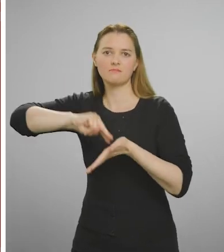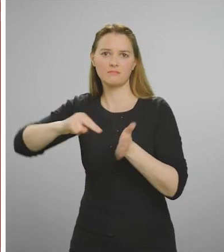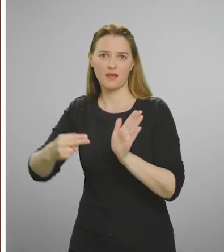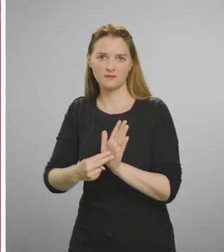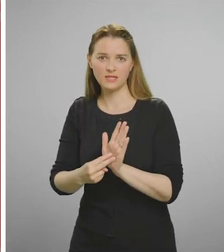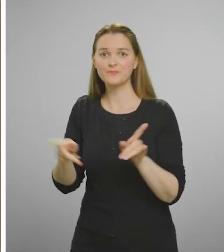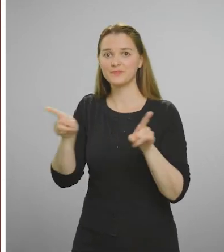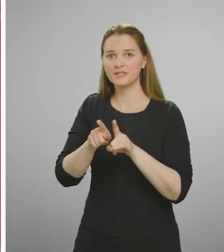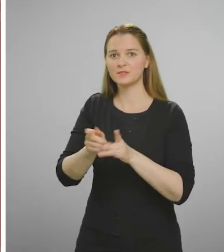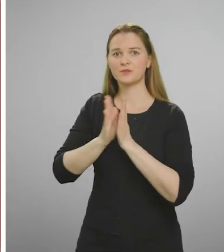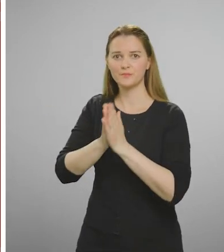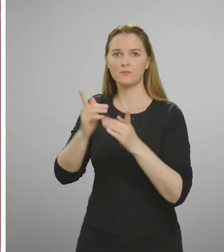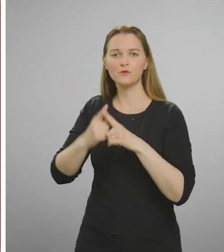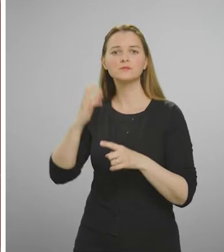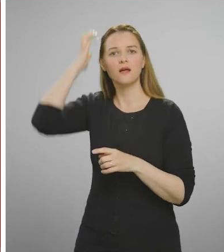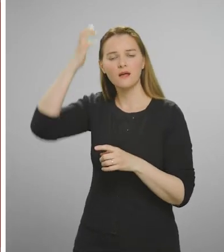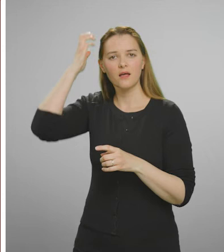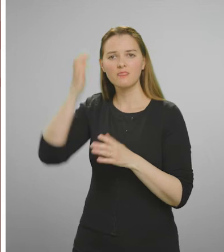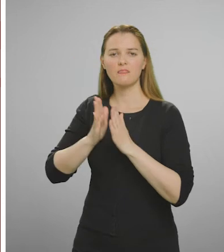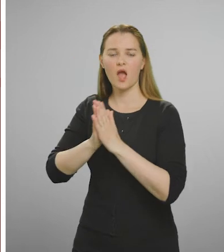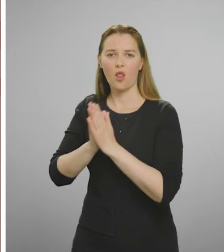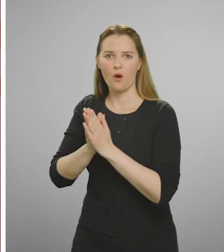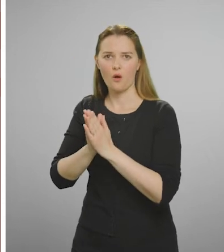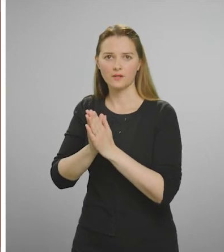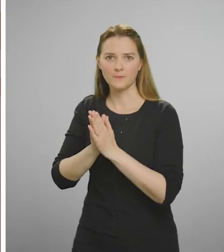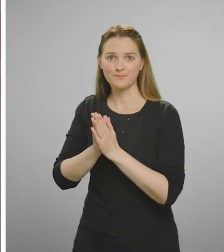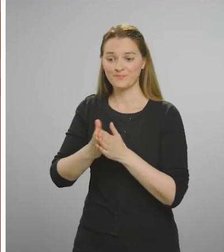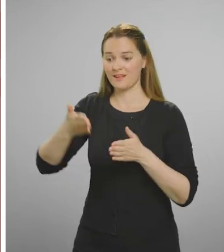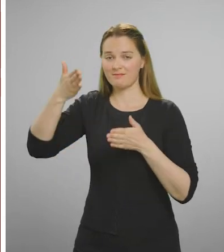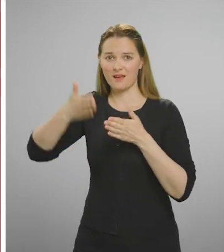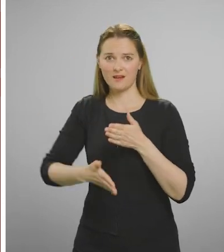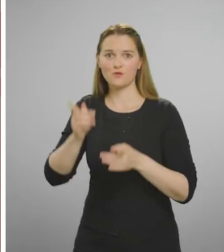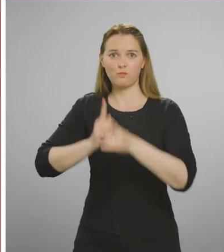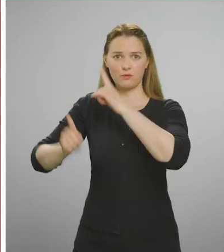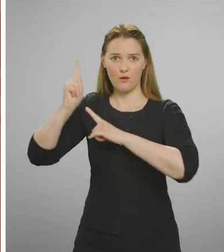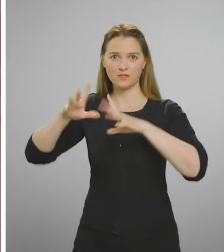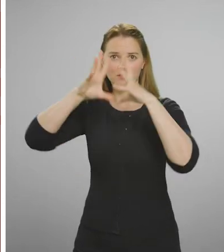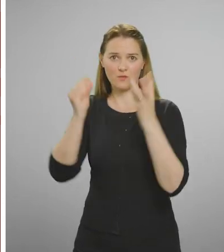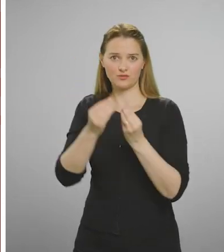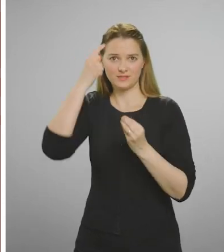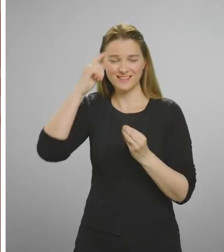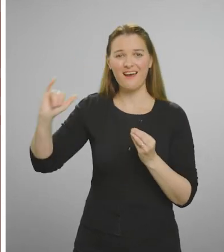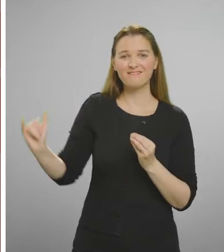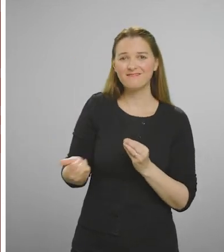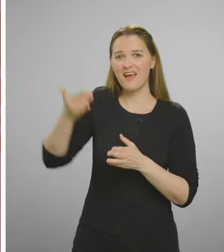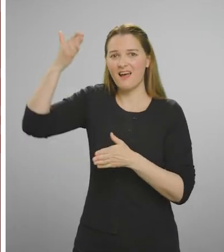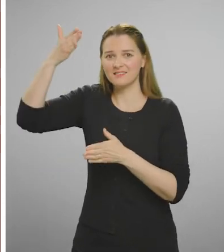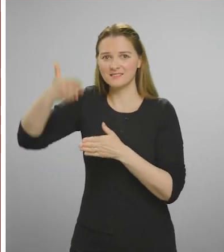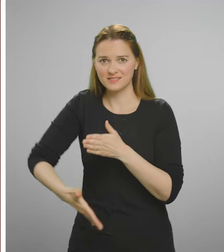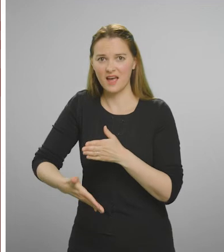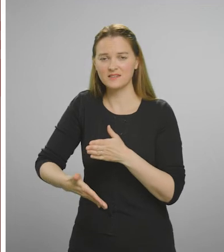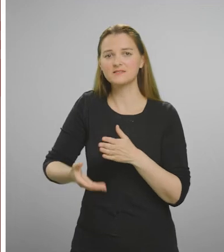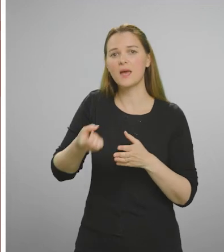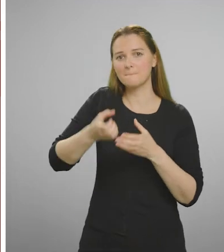primijenjenih znanosti, medicine i tehnike, te s područja religije i teologije. Slijede povijest i opće znanje, a najmanje